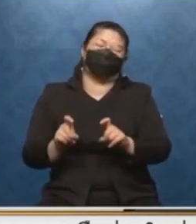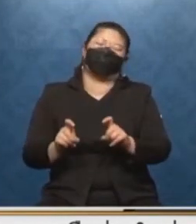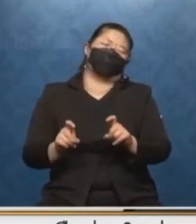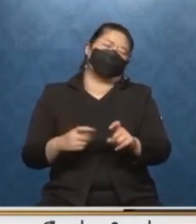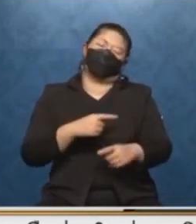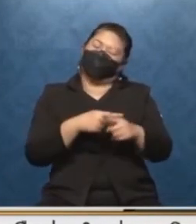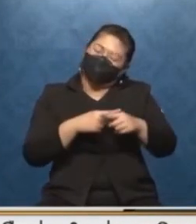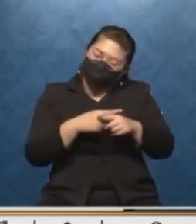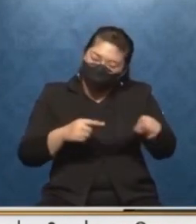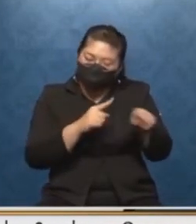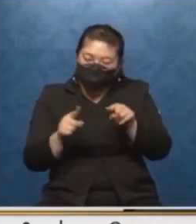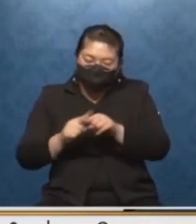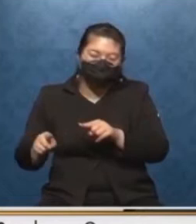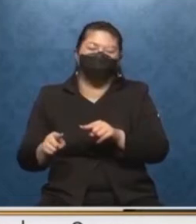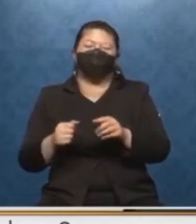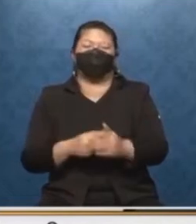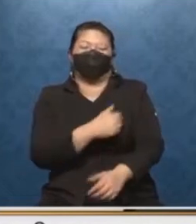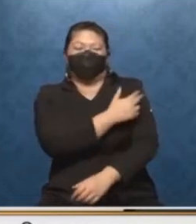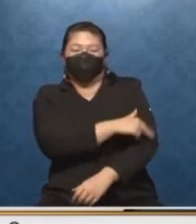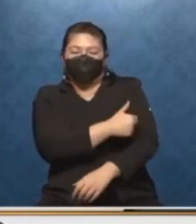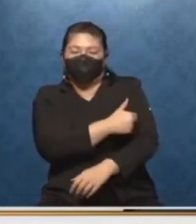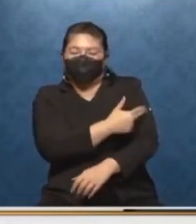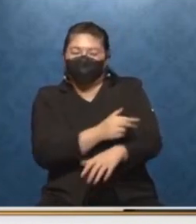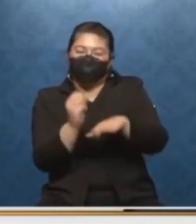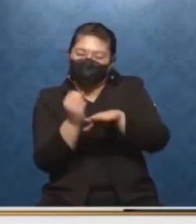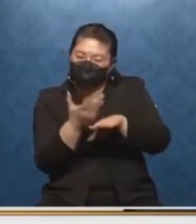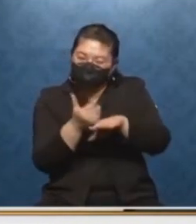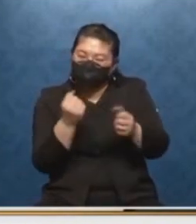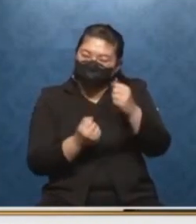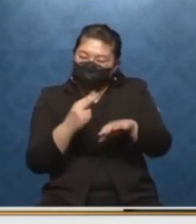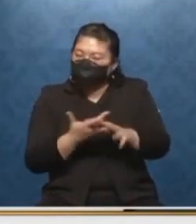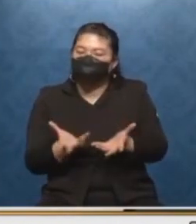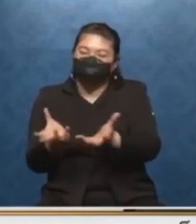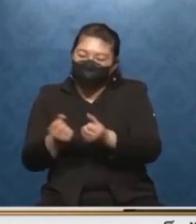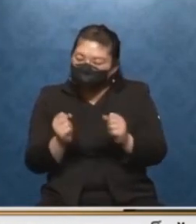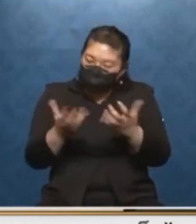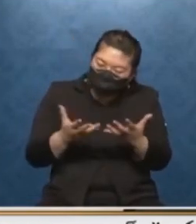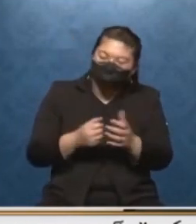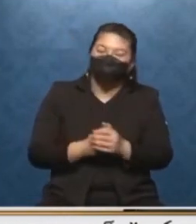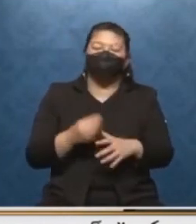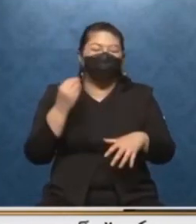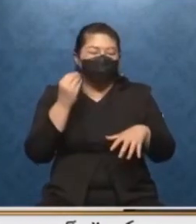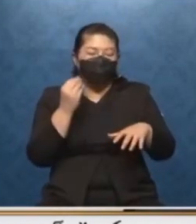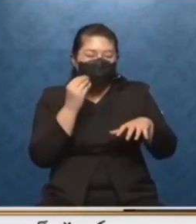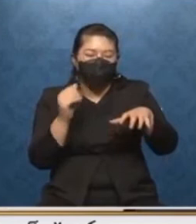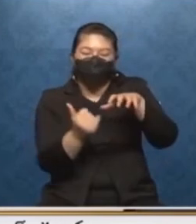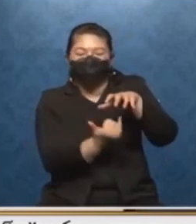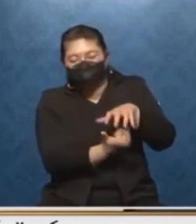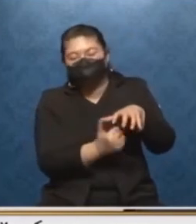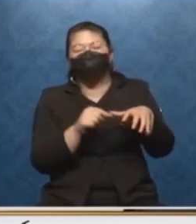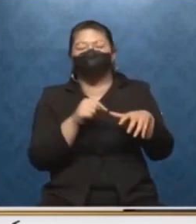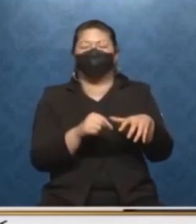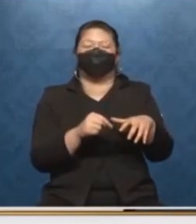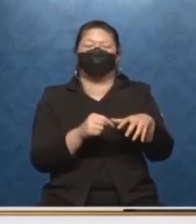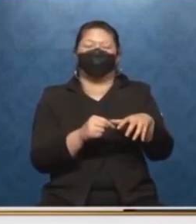อย่ทอรมาณ ตายเพรไมมรพยาบลมารับปล่อยใหเขาครั้งเติง 3 วน 5 วันจนตายคาบ้านจำนนมากทททเขาจะมีโอกาส